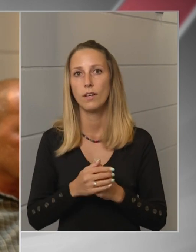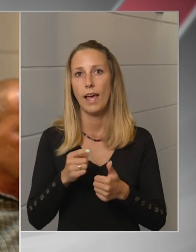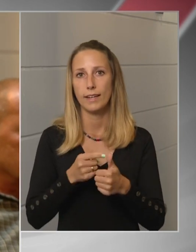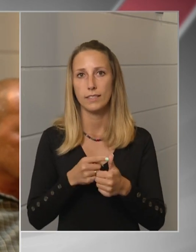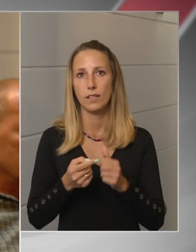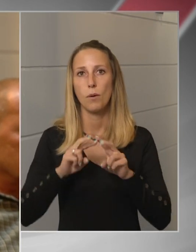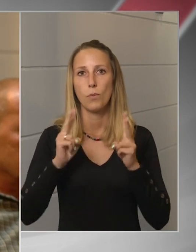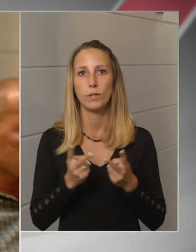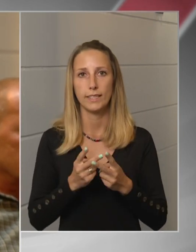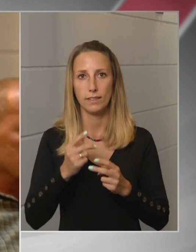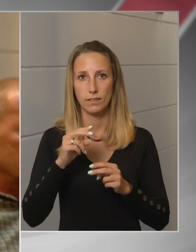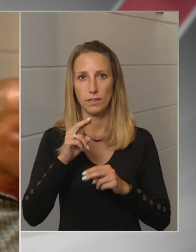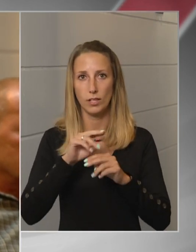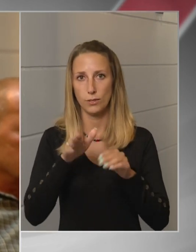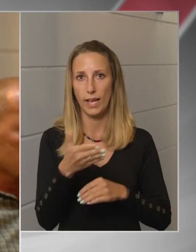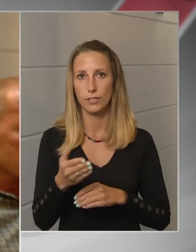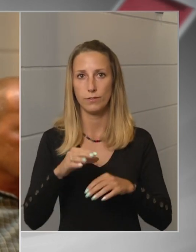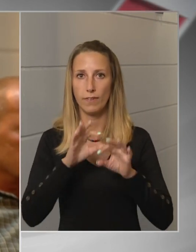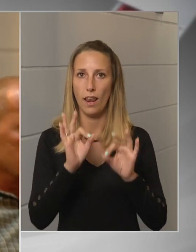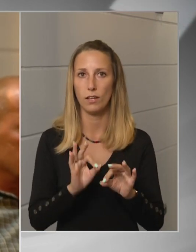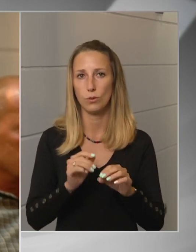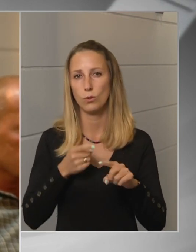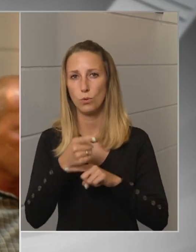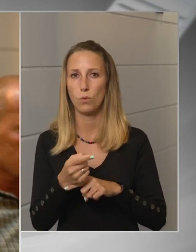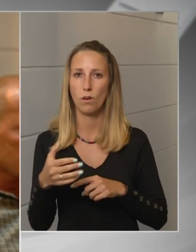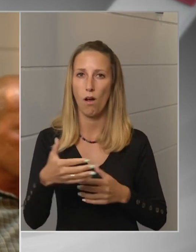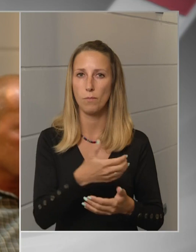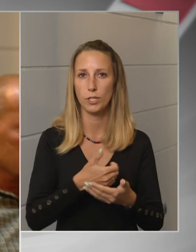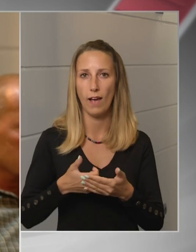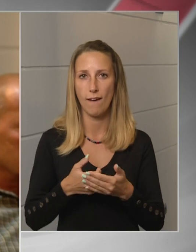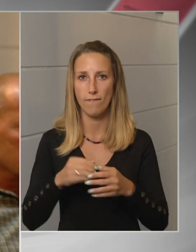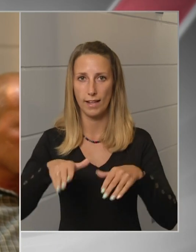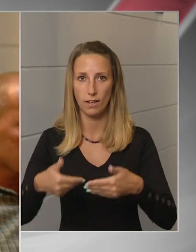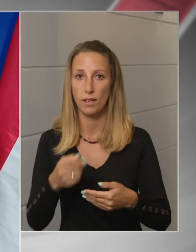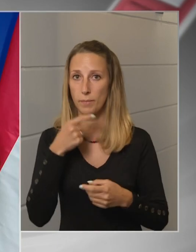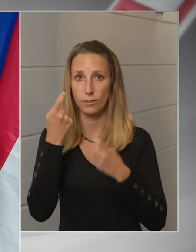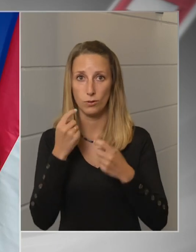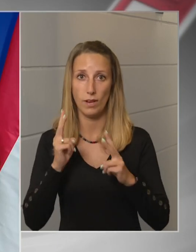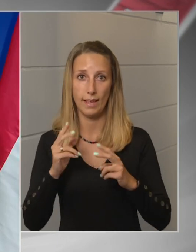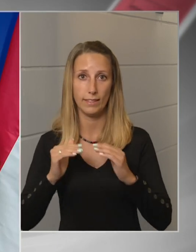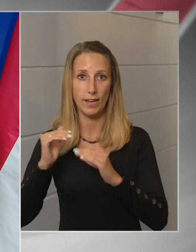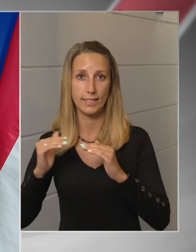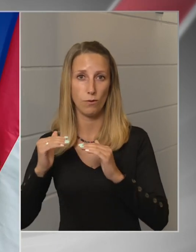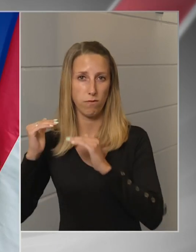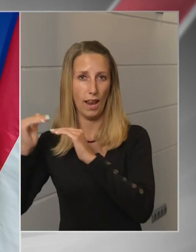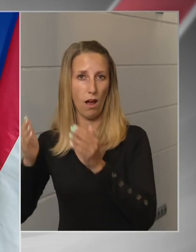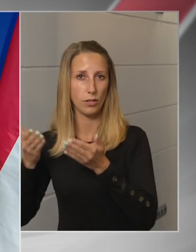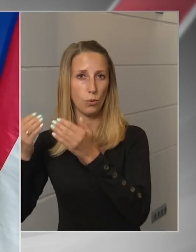multinacionális vállalatok túl kapzsivel váltak. Mit gondol erről a miniszter úr, hogy valóban lehet ennek infláció felhajtó hatása?